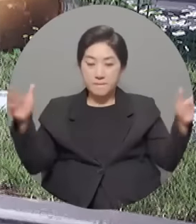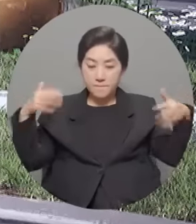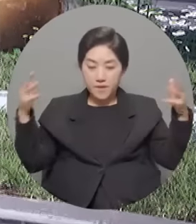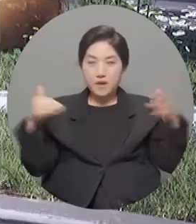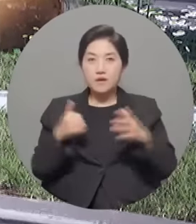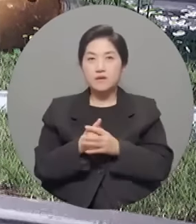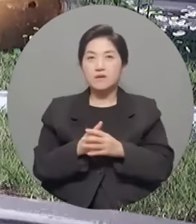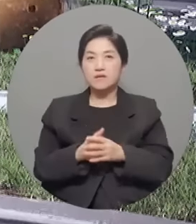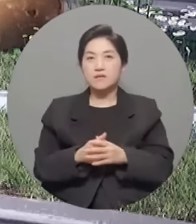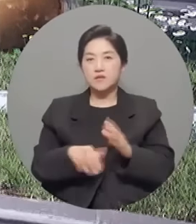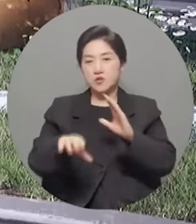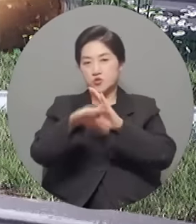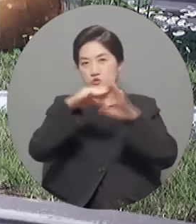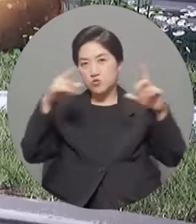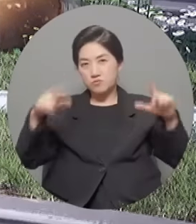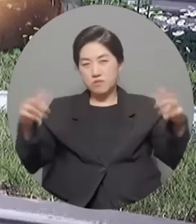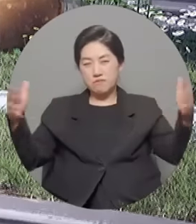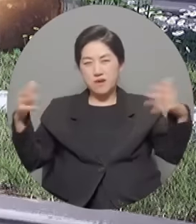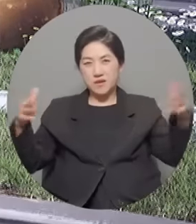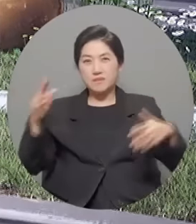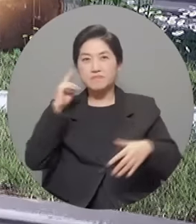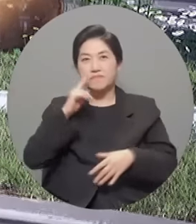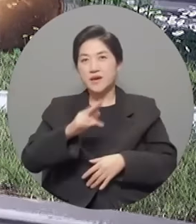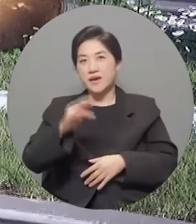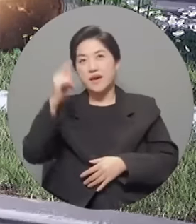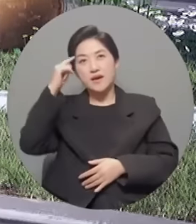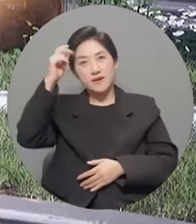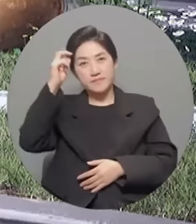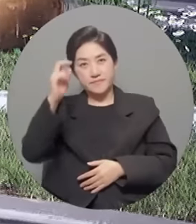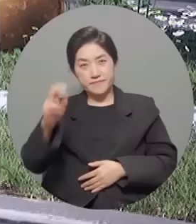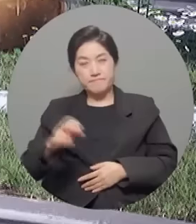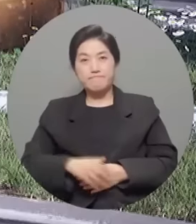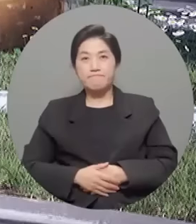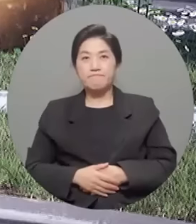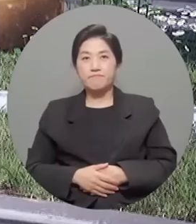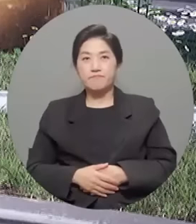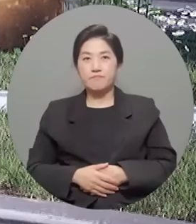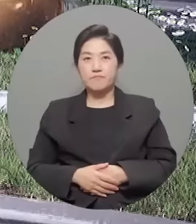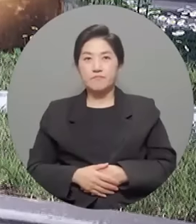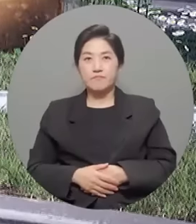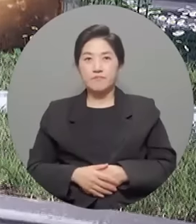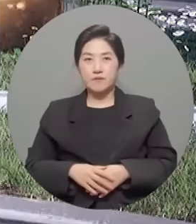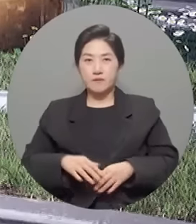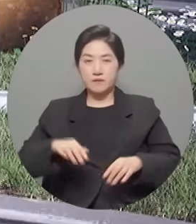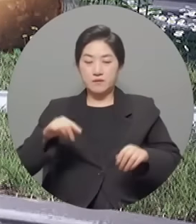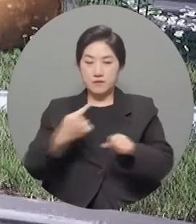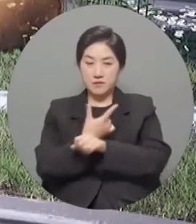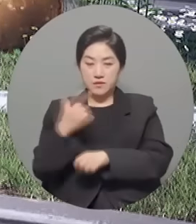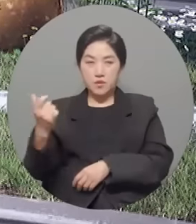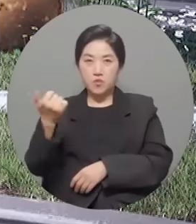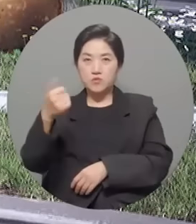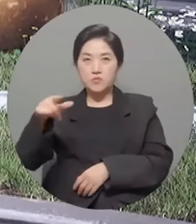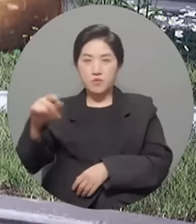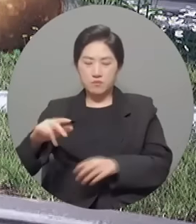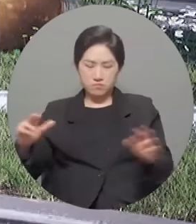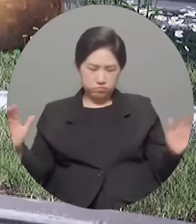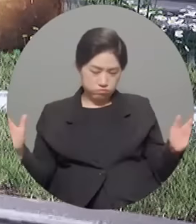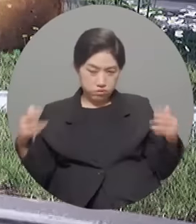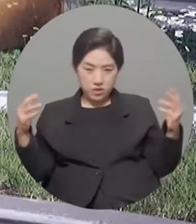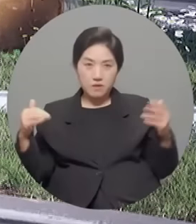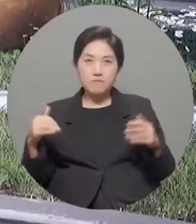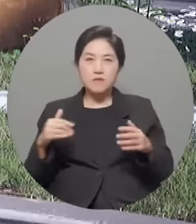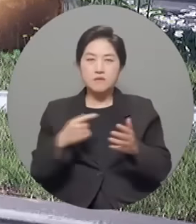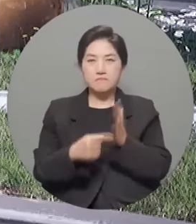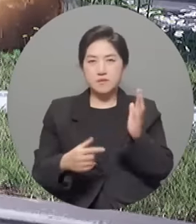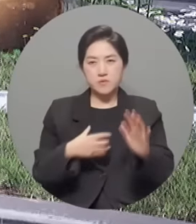주로 중부지방에서 강하게 불 것으로 예측되고 있는데요. 순간적으로 시속 55km의 돌풍에 피해가